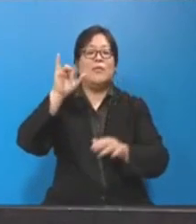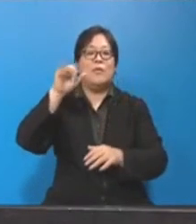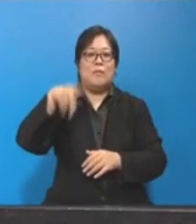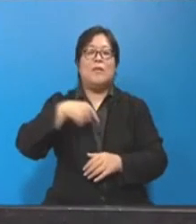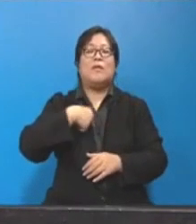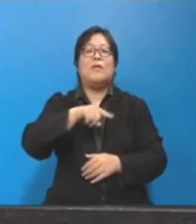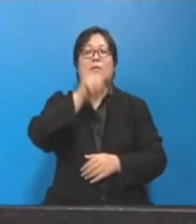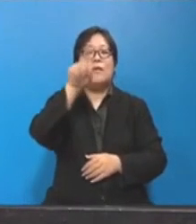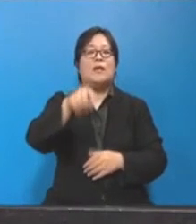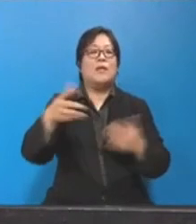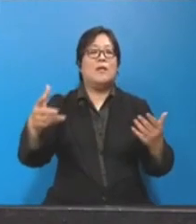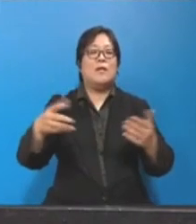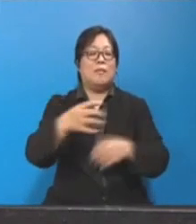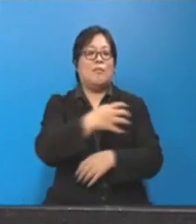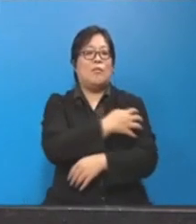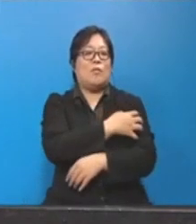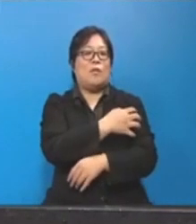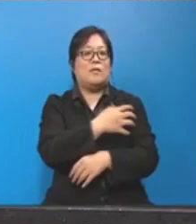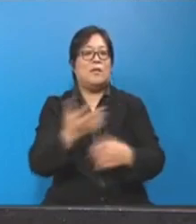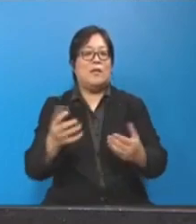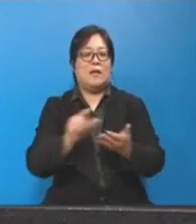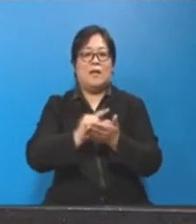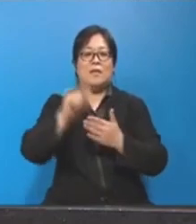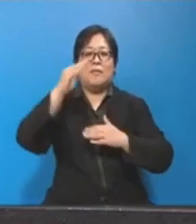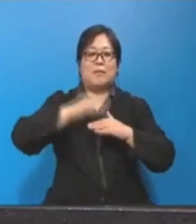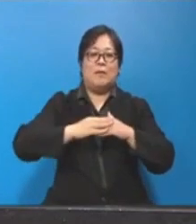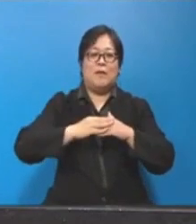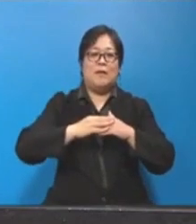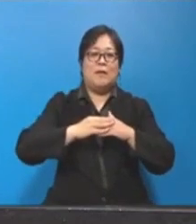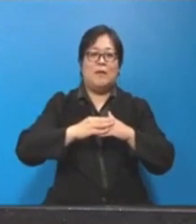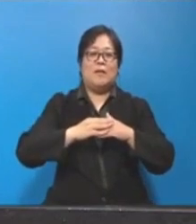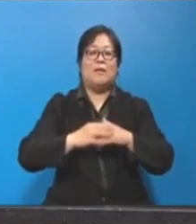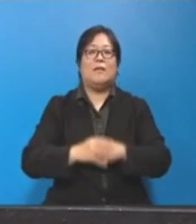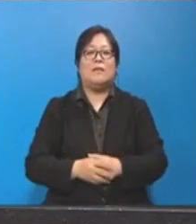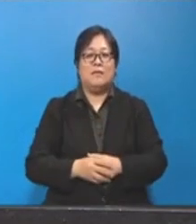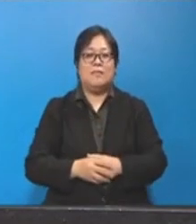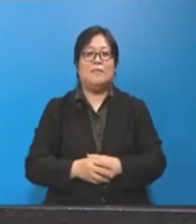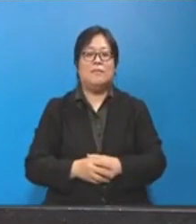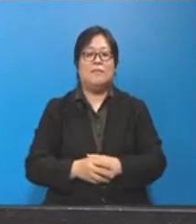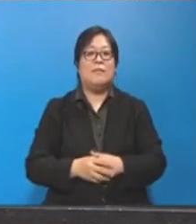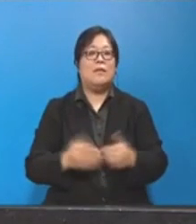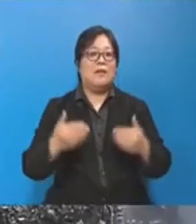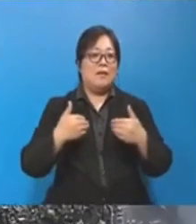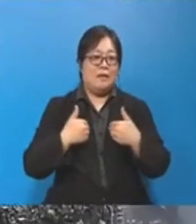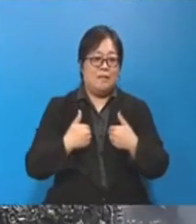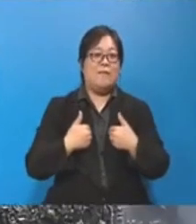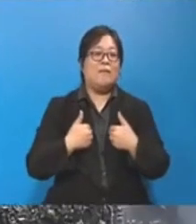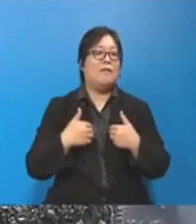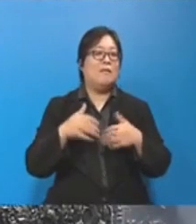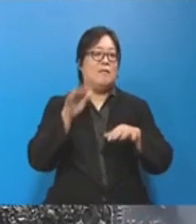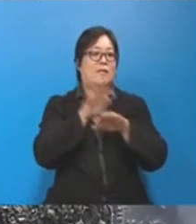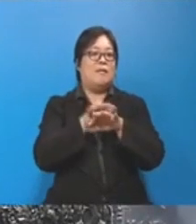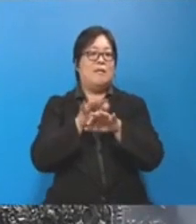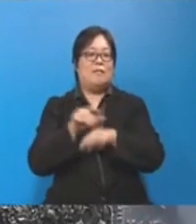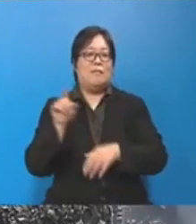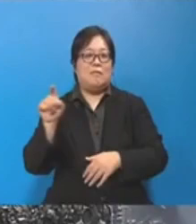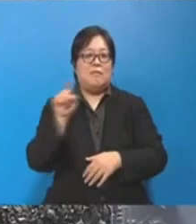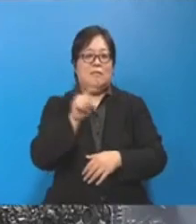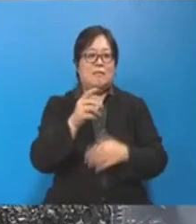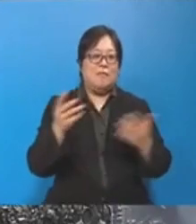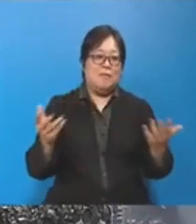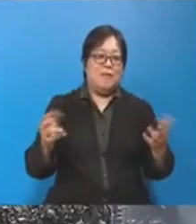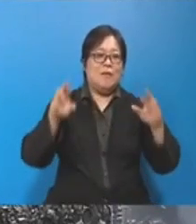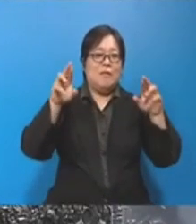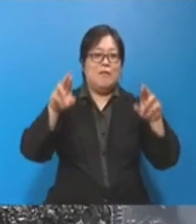saya tanya mengenai penguasaan gaji minimal karena Wah ada ramai diantara